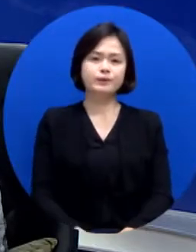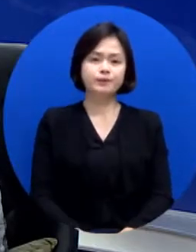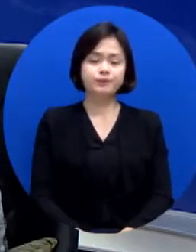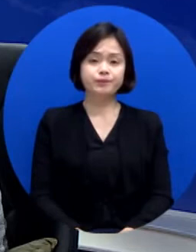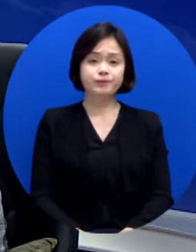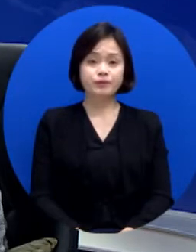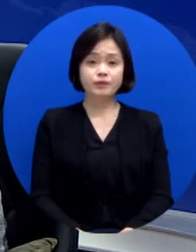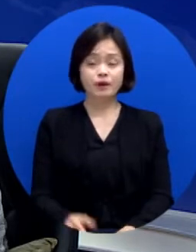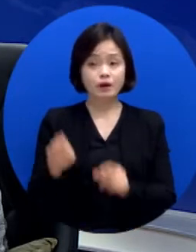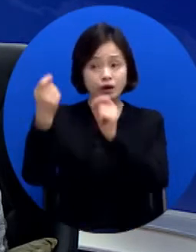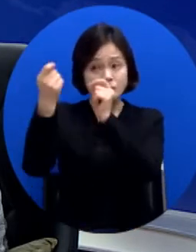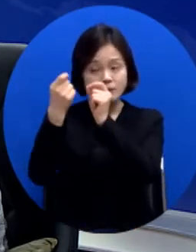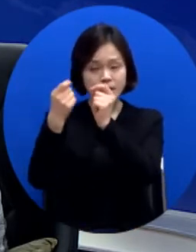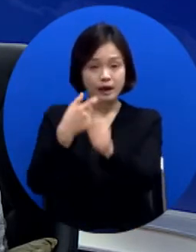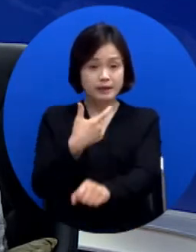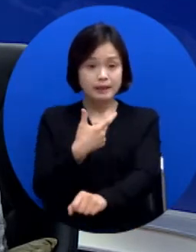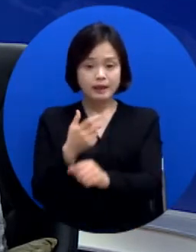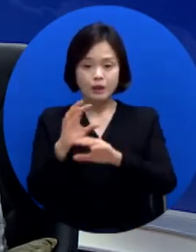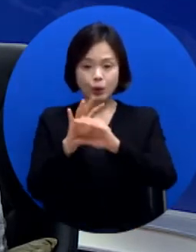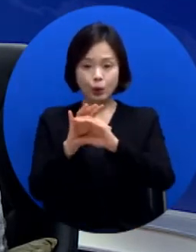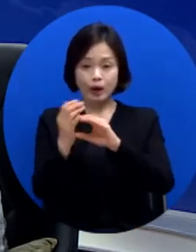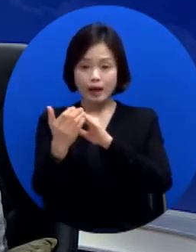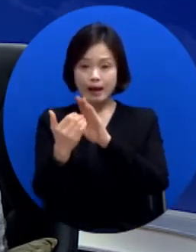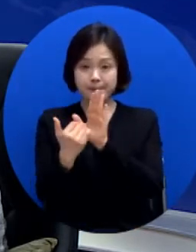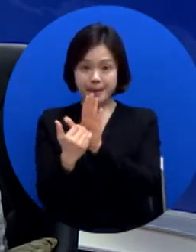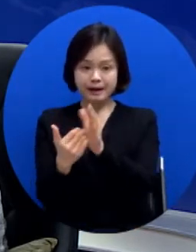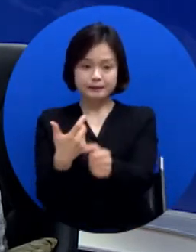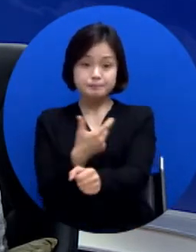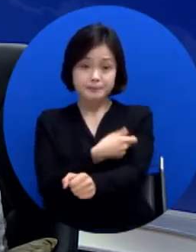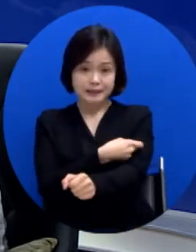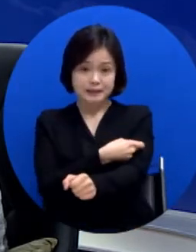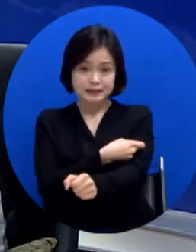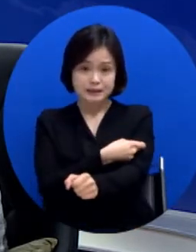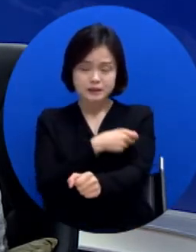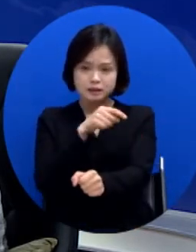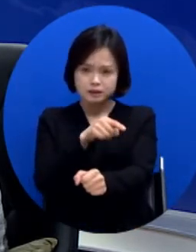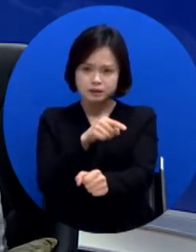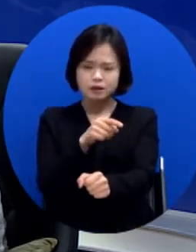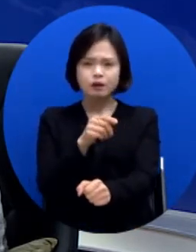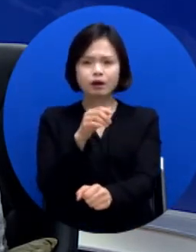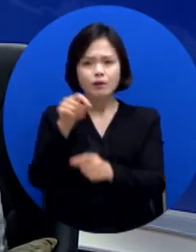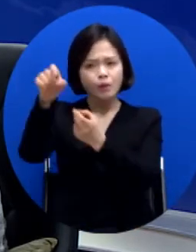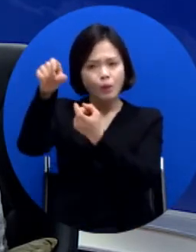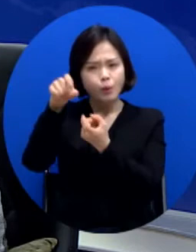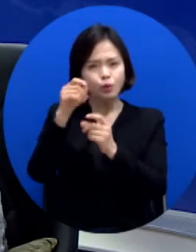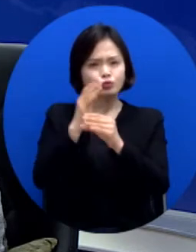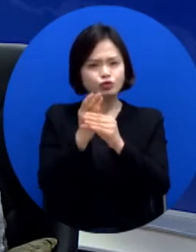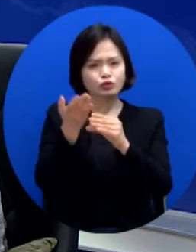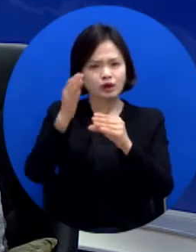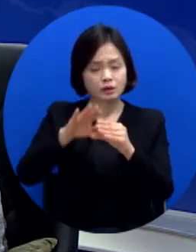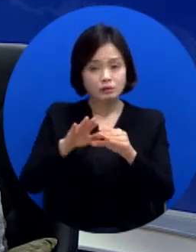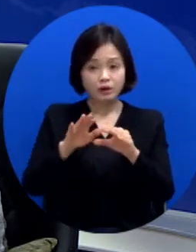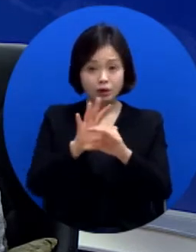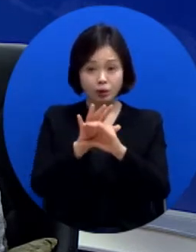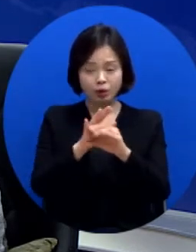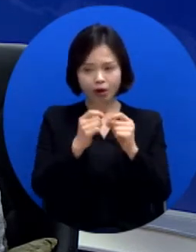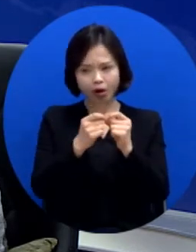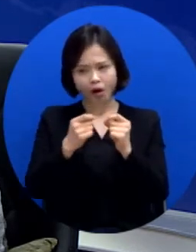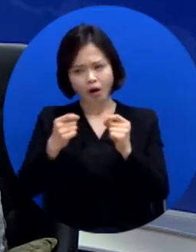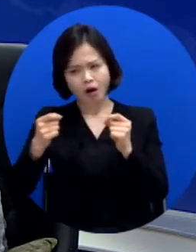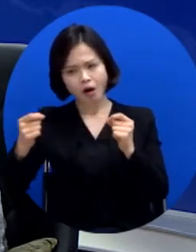전문가들은 뭐 그러다가 올해 뭐 연말 혹은 뭐 내년까지 더 이어질 것으로 예상이 되고 있는데 참 작은 교회들이 어려움이